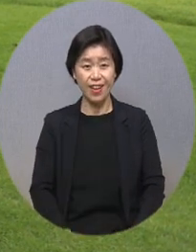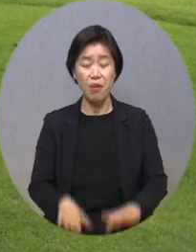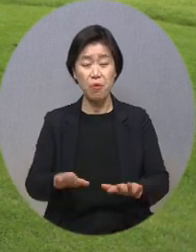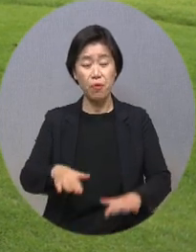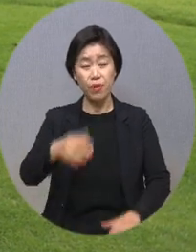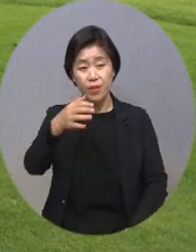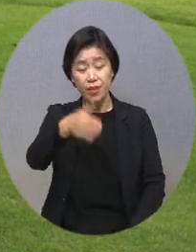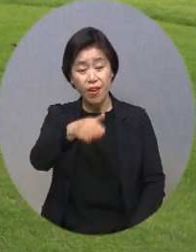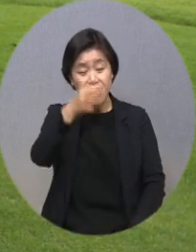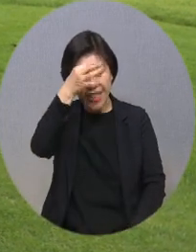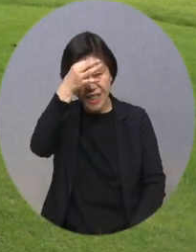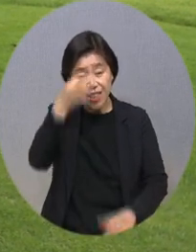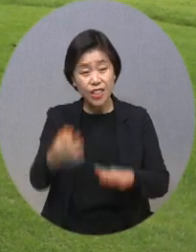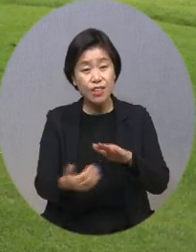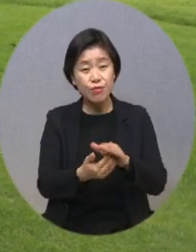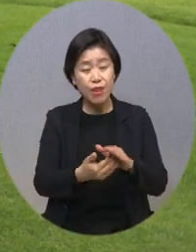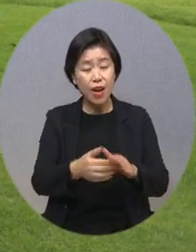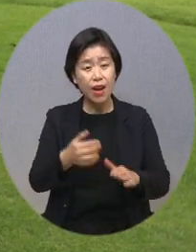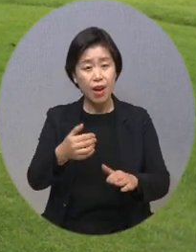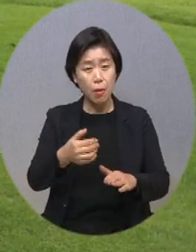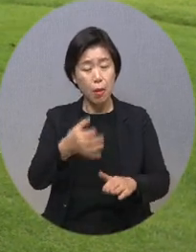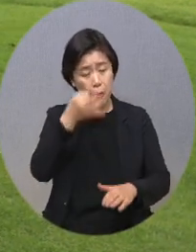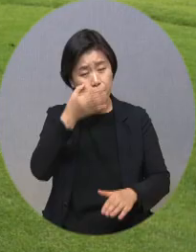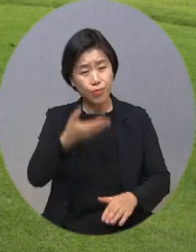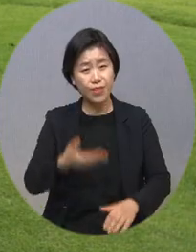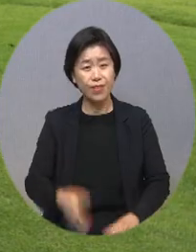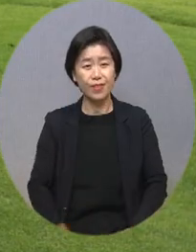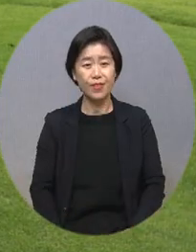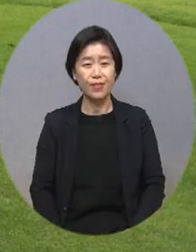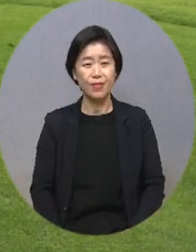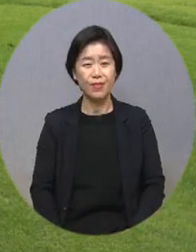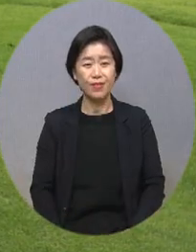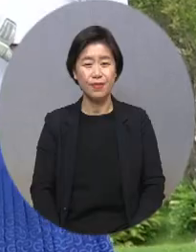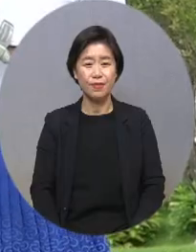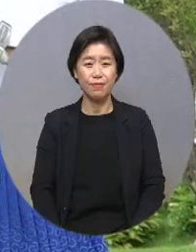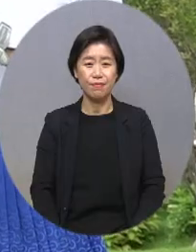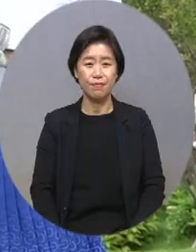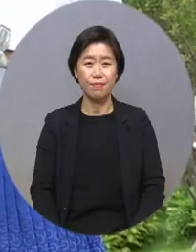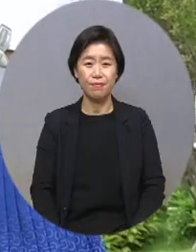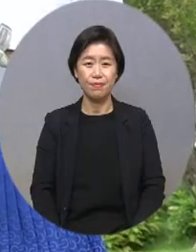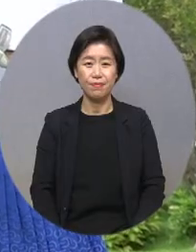보여주세요. 친구. 원래 연습 안 하는데. 보이가 될지 배드 보이가 될지 좀 봐야 돼. 배드 보이.